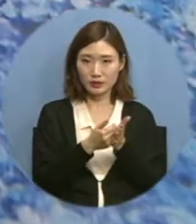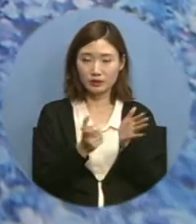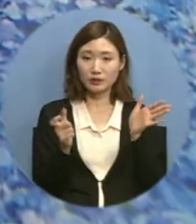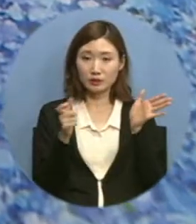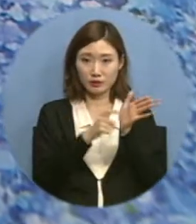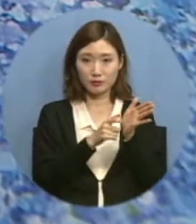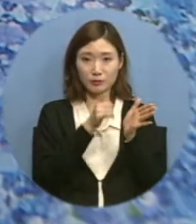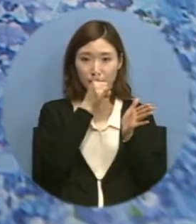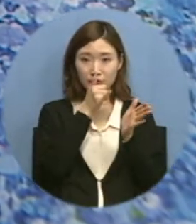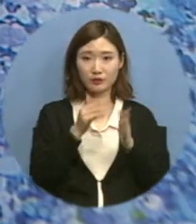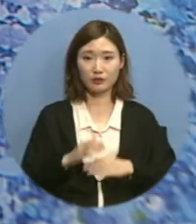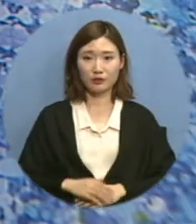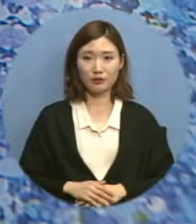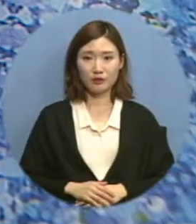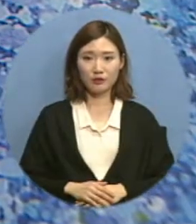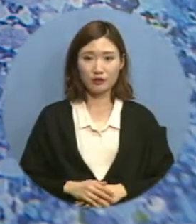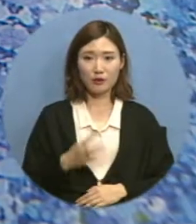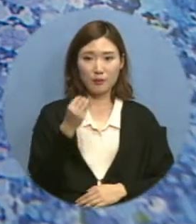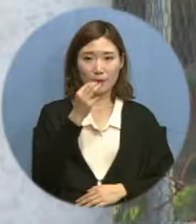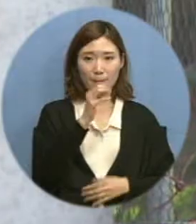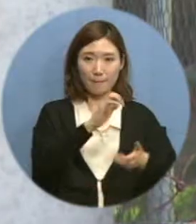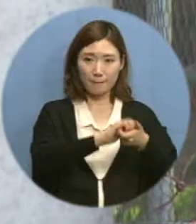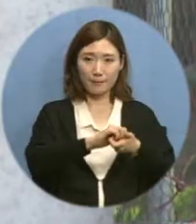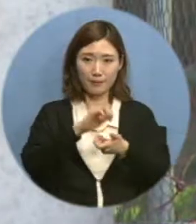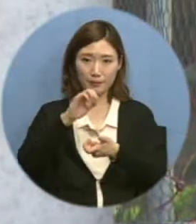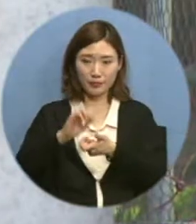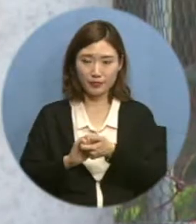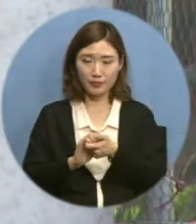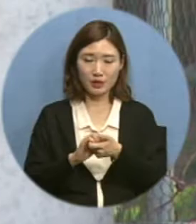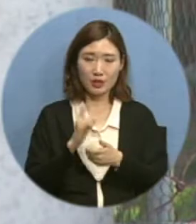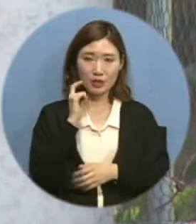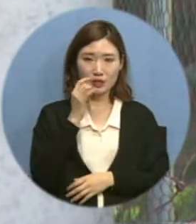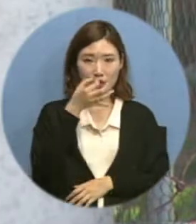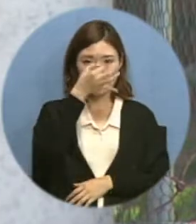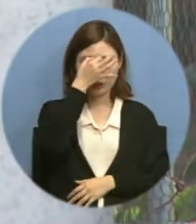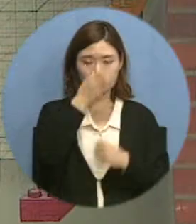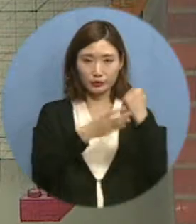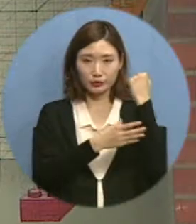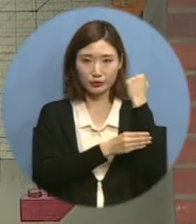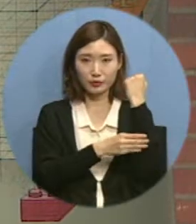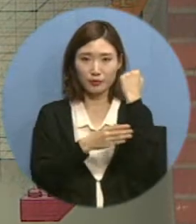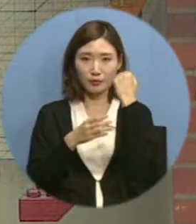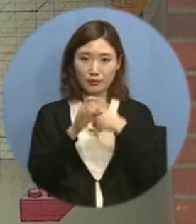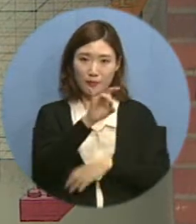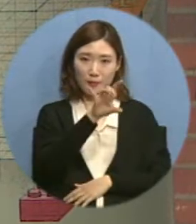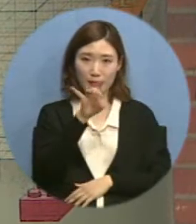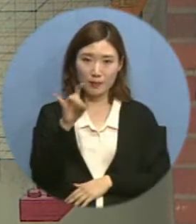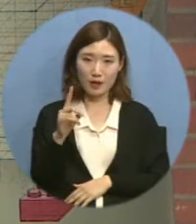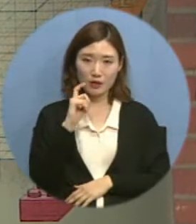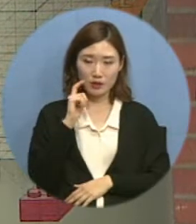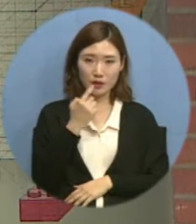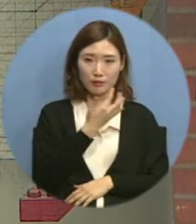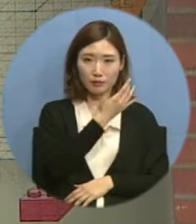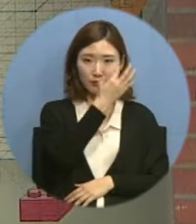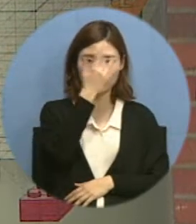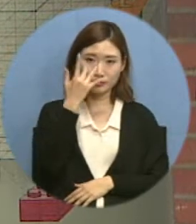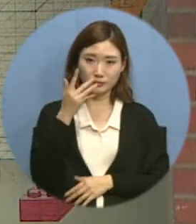곳도 있습니다. 몇 미터 간격으로 놓여져 있는 예술 전봇대들이 하나의 예쁜 거리를 만들고